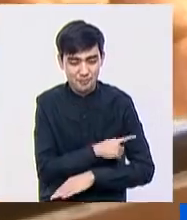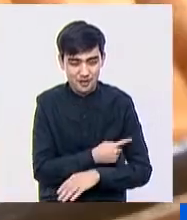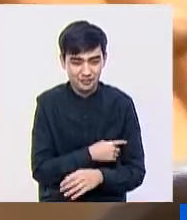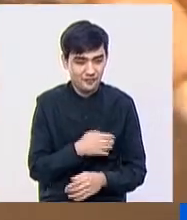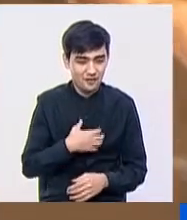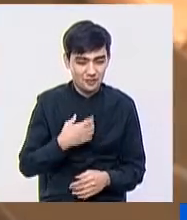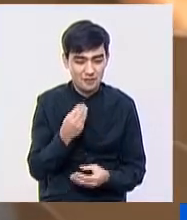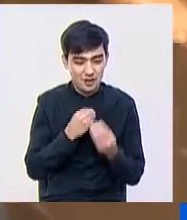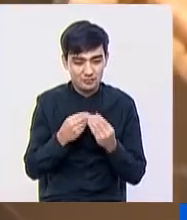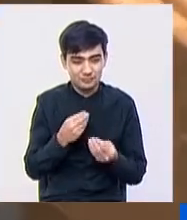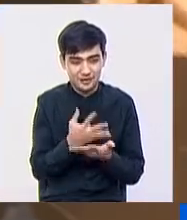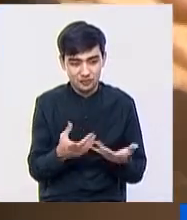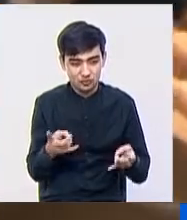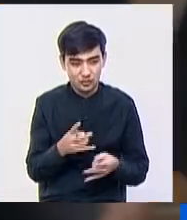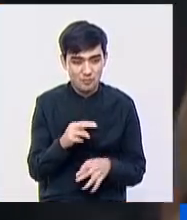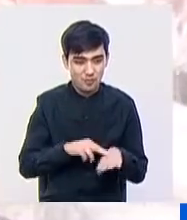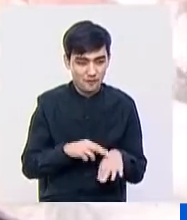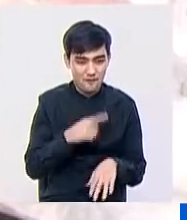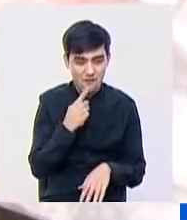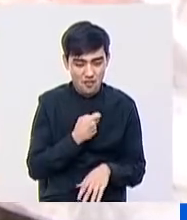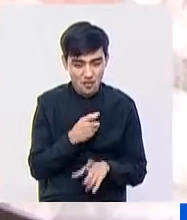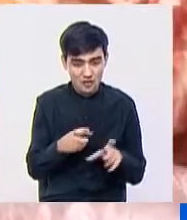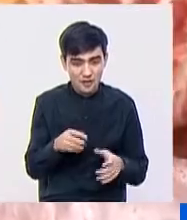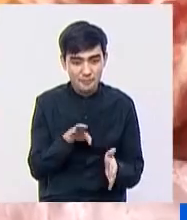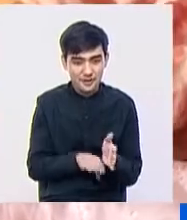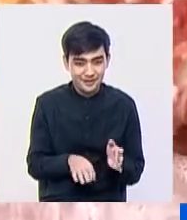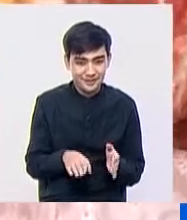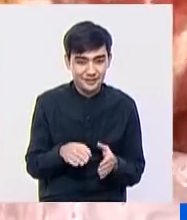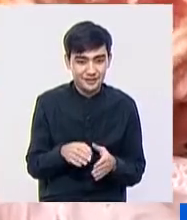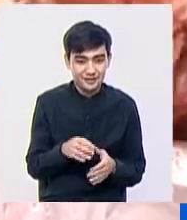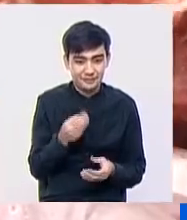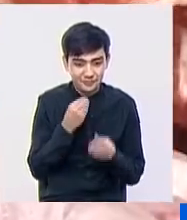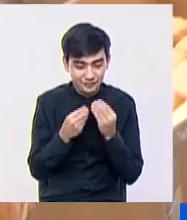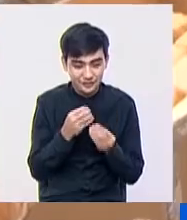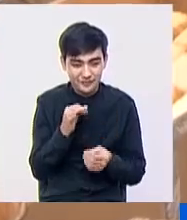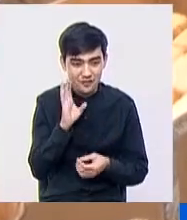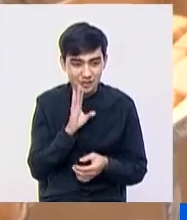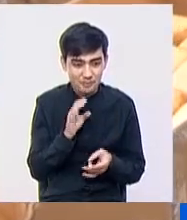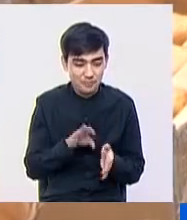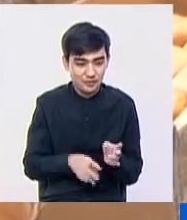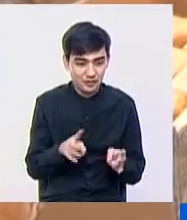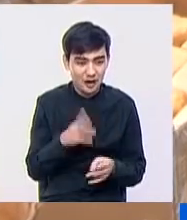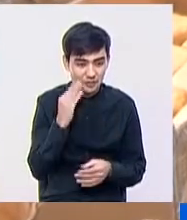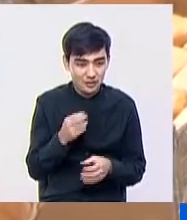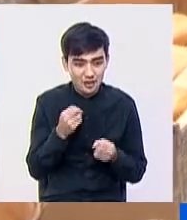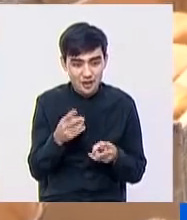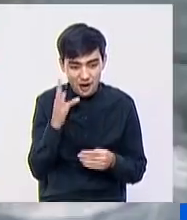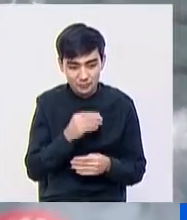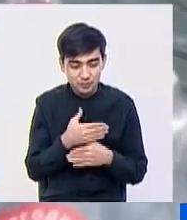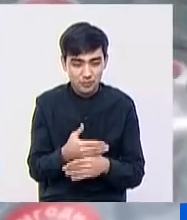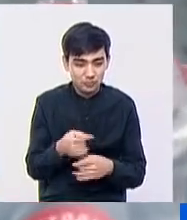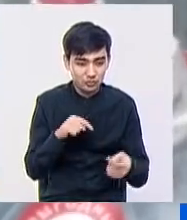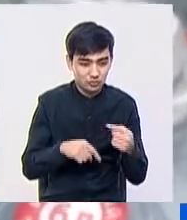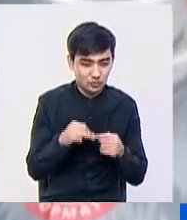нуждаются в продуктах. Полицейские, военные также остаются без элементарной еды и воды. Алматинцы как могут помогают друг другу.